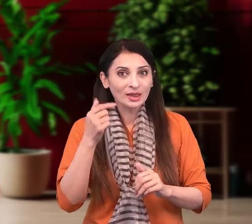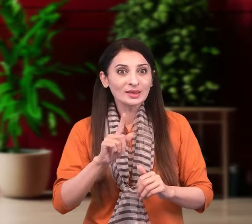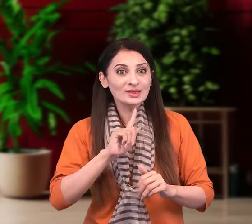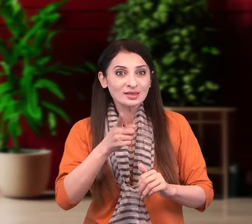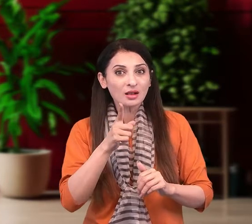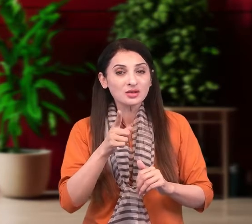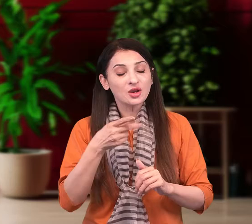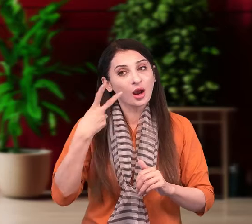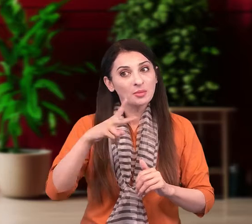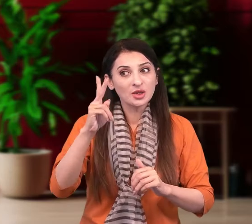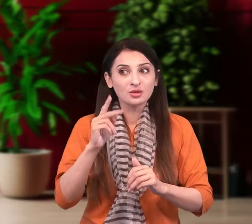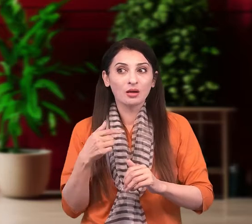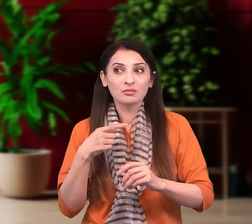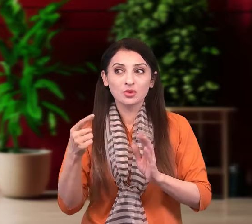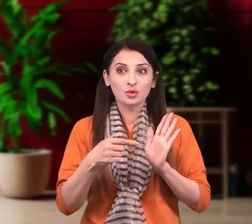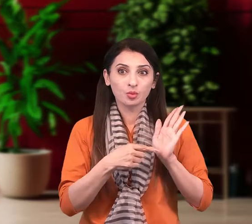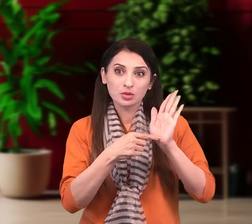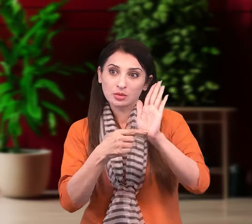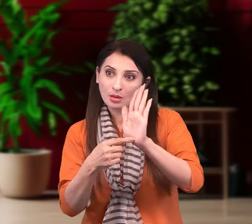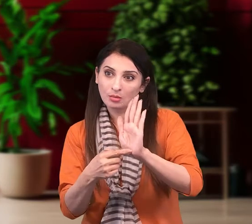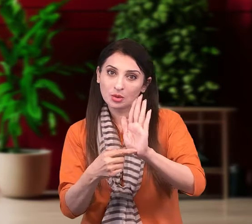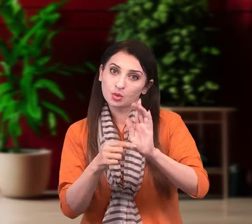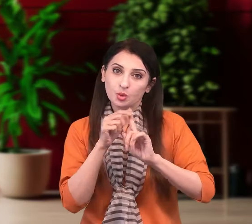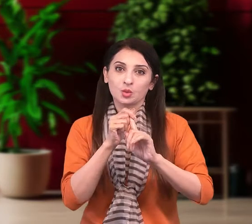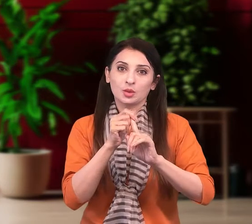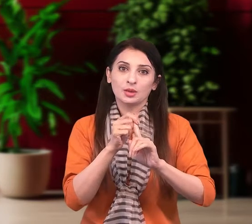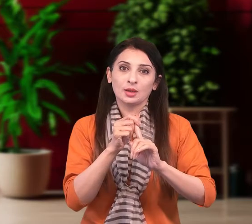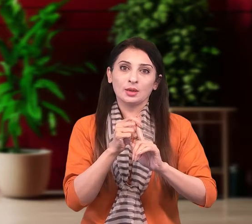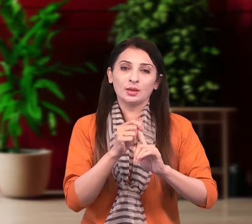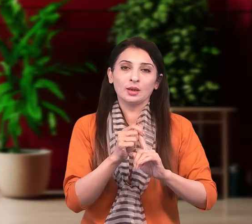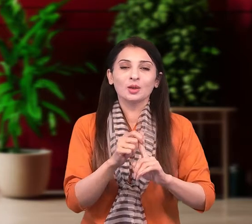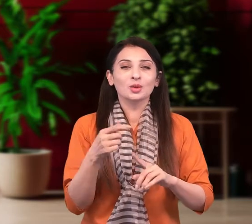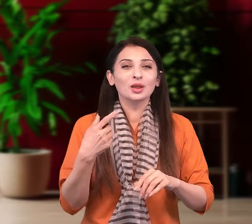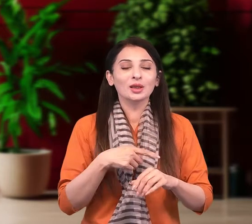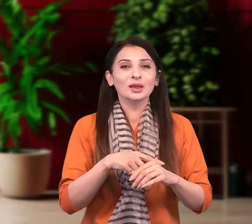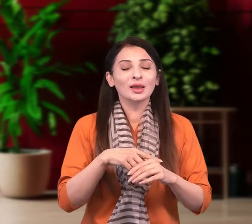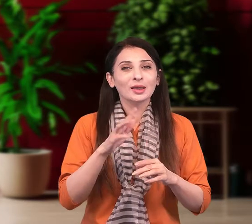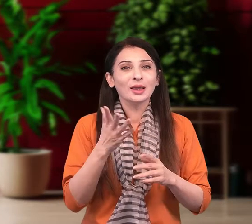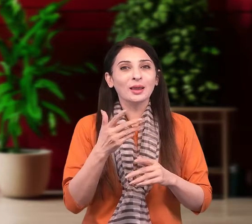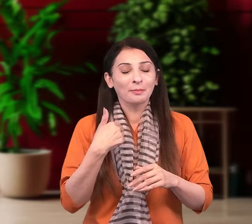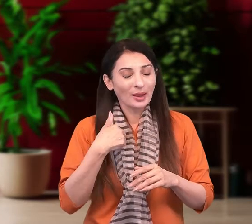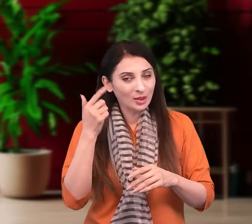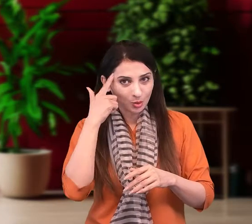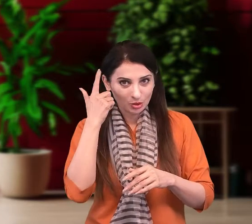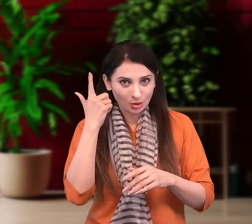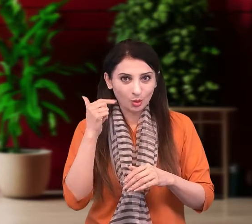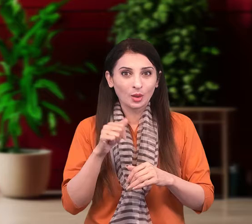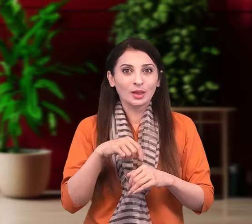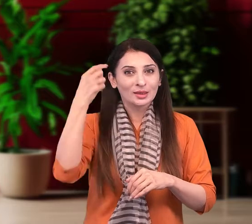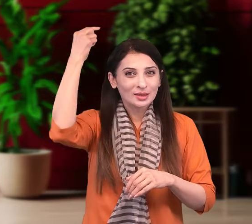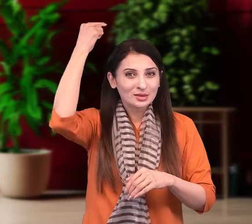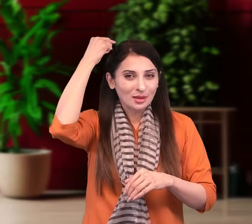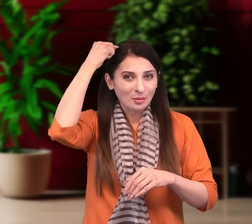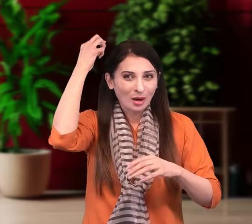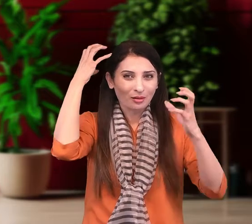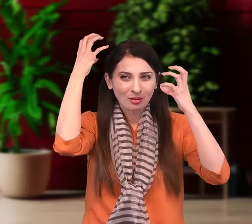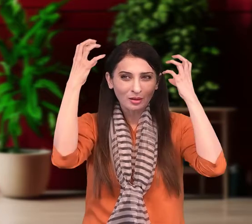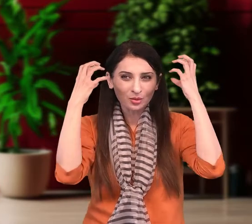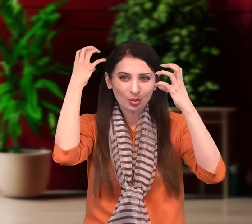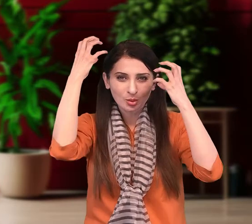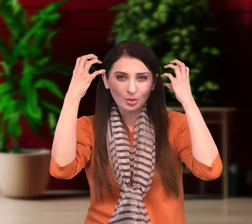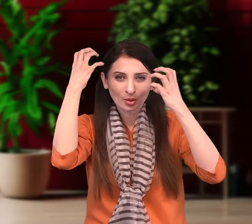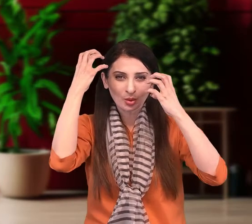थेरेपी जो है निरा इस्लाम है। छोटा सा कॉन्सेप्ट अट्यूनमेंट का जो हमारा है, जो बड़ा खूबसूरत कॉन्सेप्ट है कि आप जब किसी